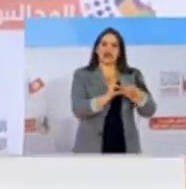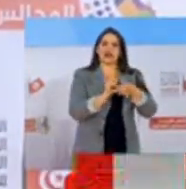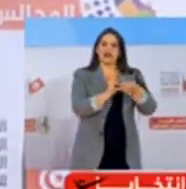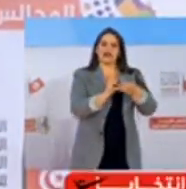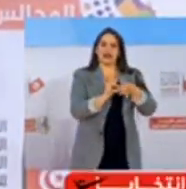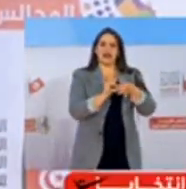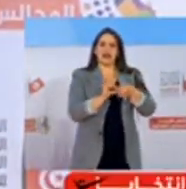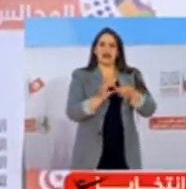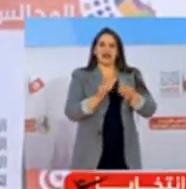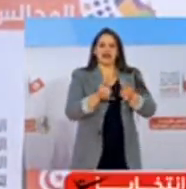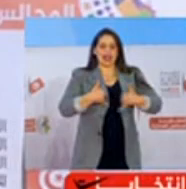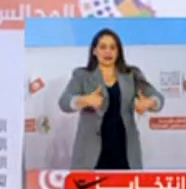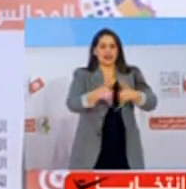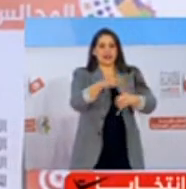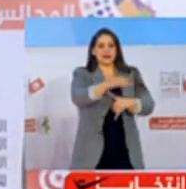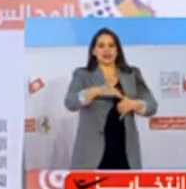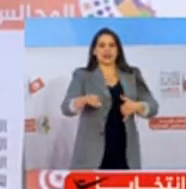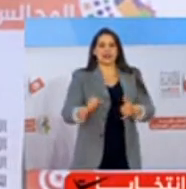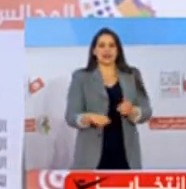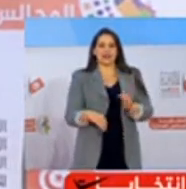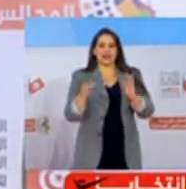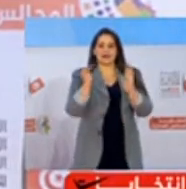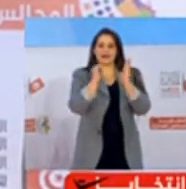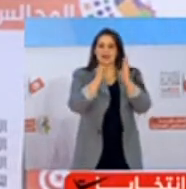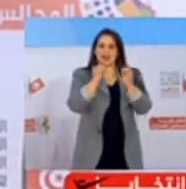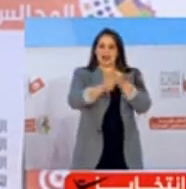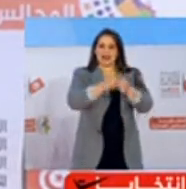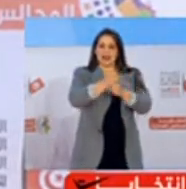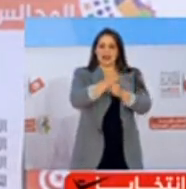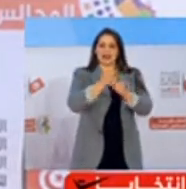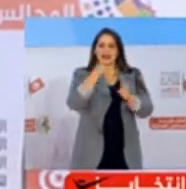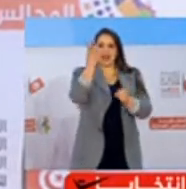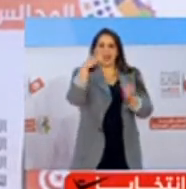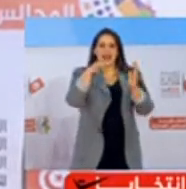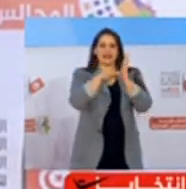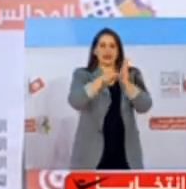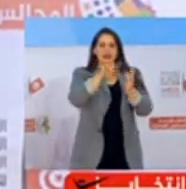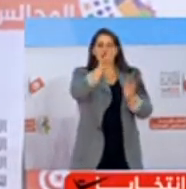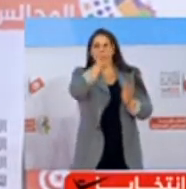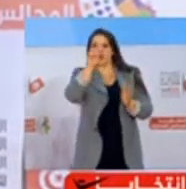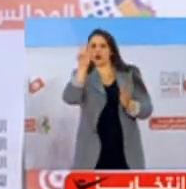انتخابيه تنافس فيها 1558